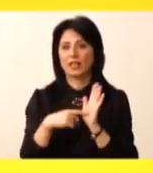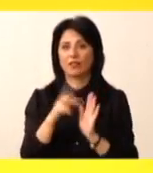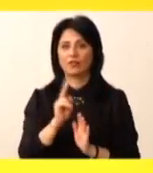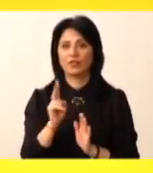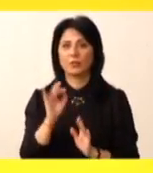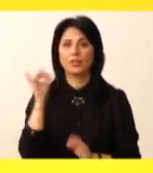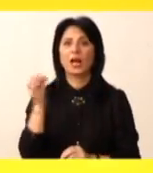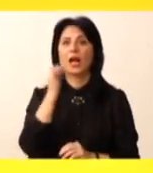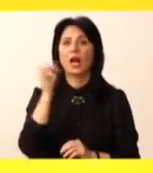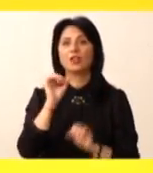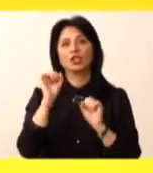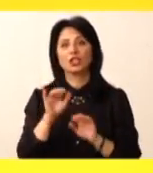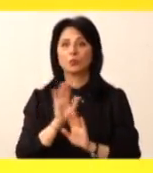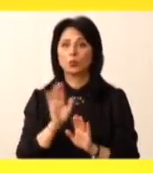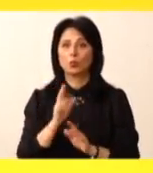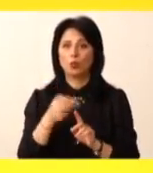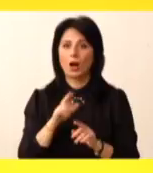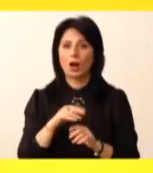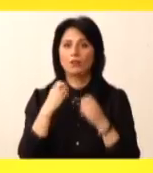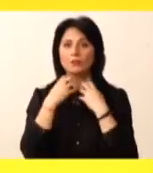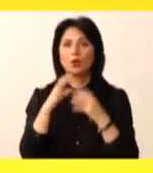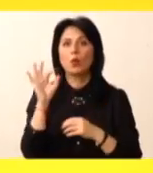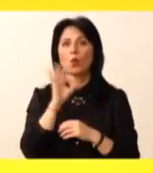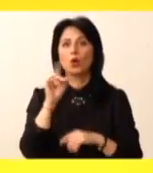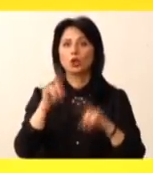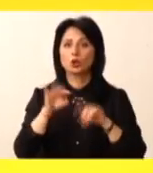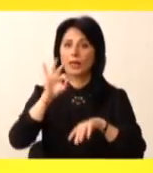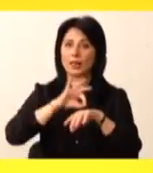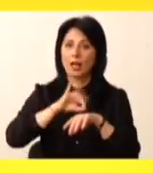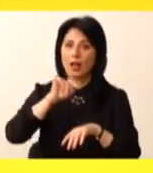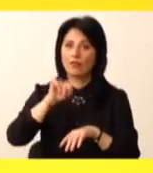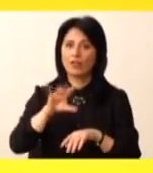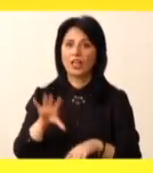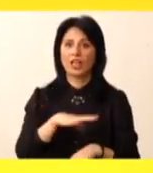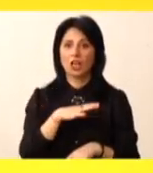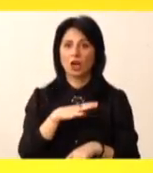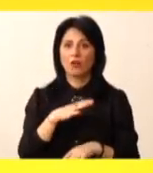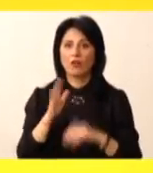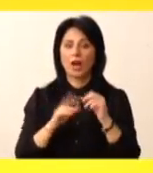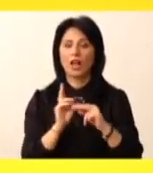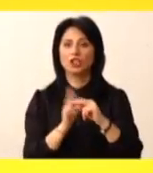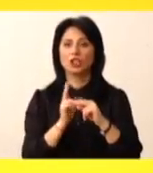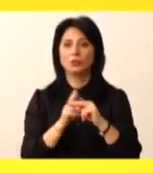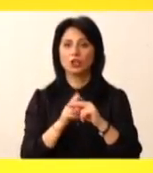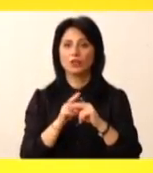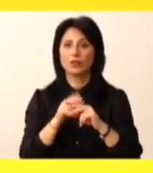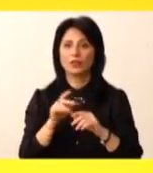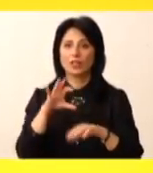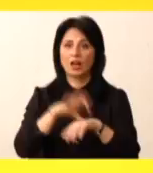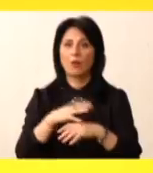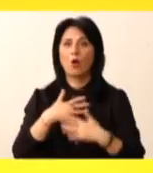რომელთაც აინტერესებდა შეიძლება თუ არა ფარისებრი ჯირკვლის ზოგიერთი დაავადება იყოს ხელშემშლელი